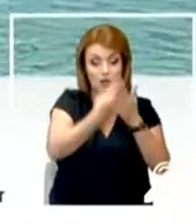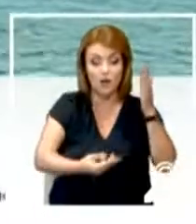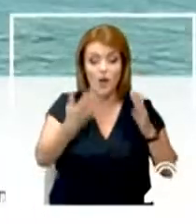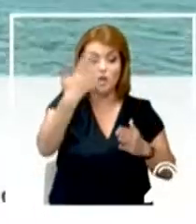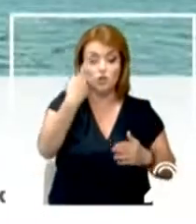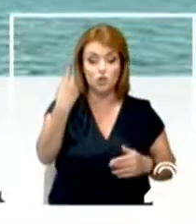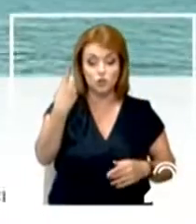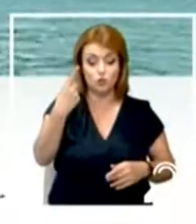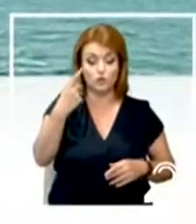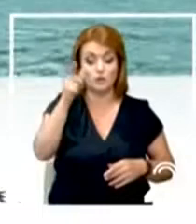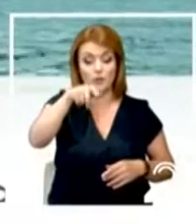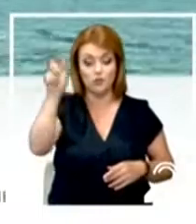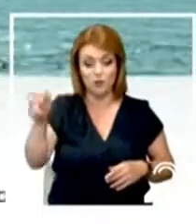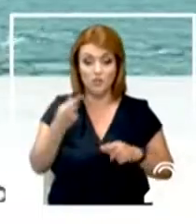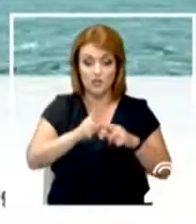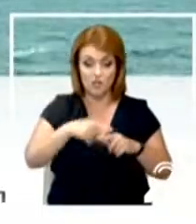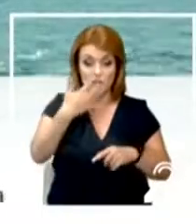persoane, dintre care 5 copii.